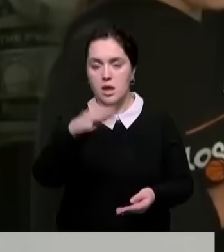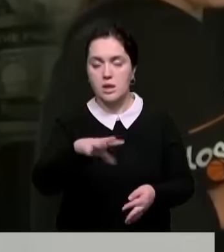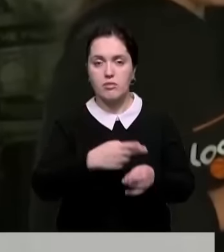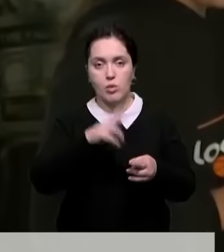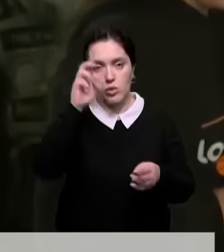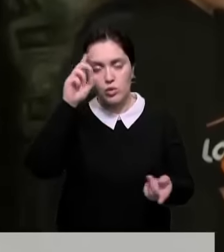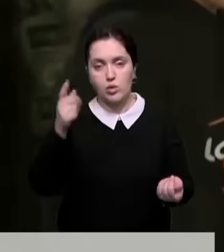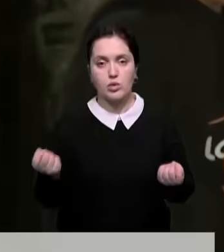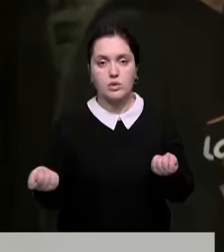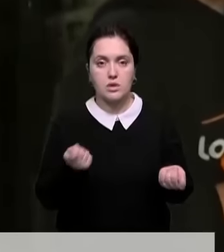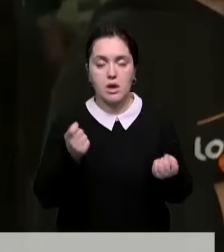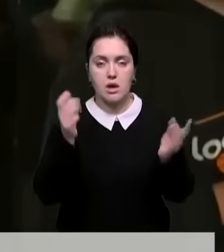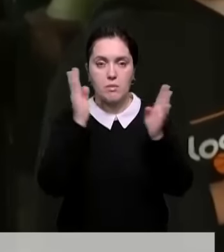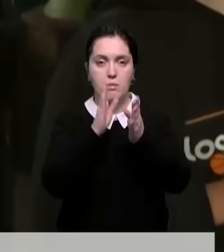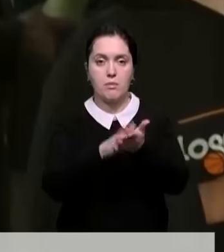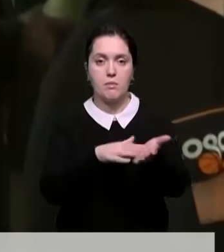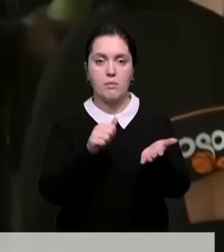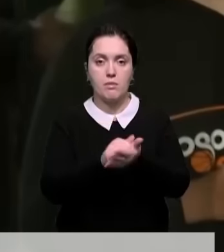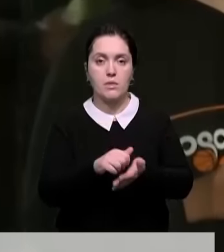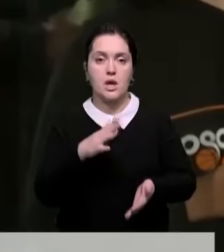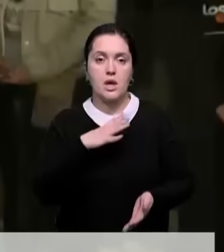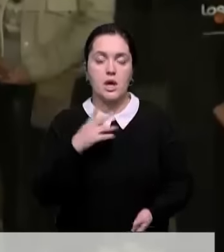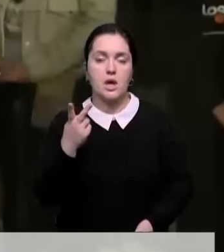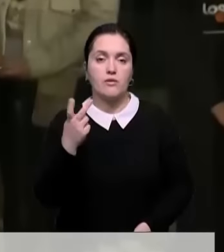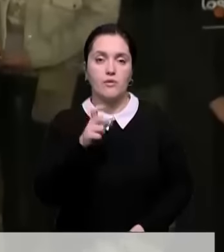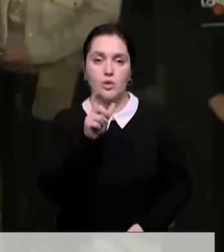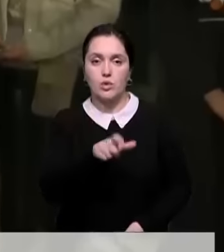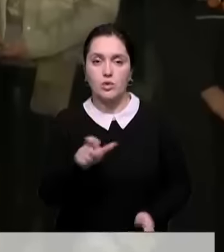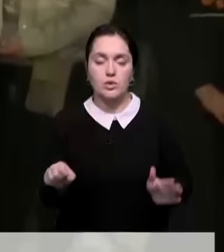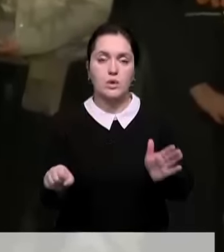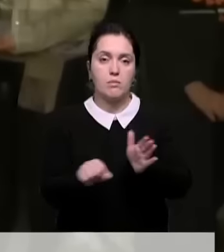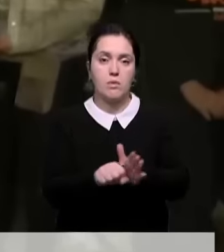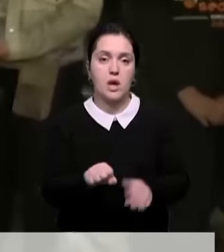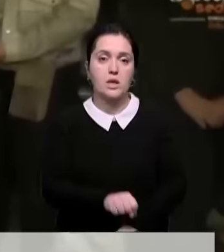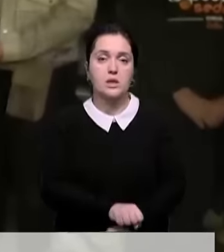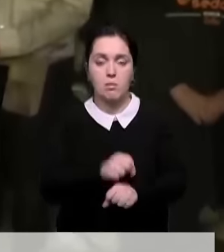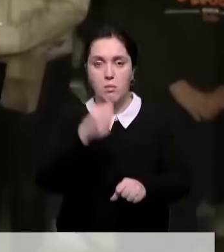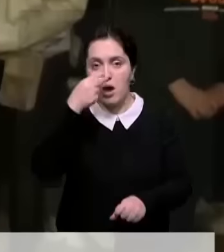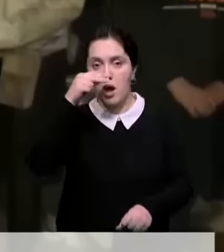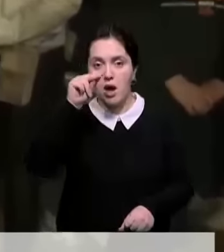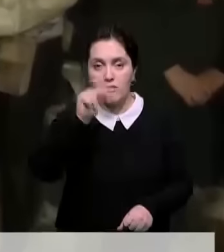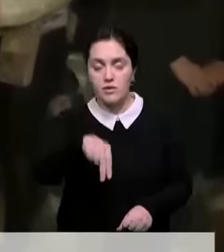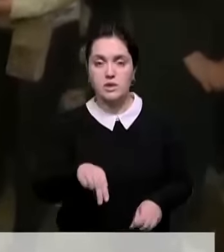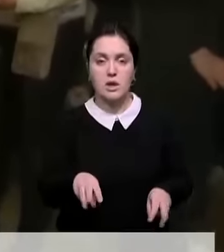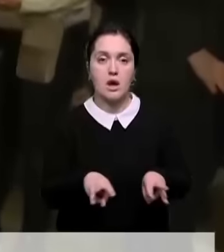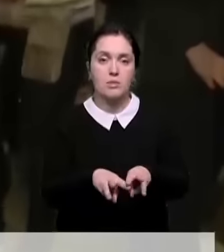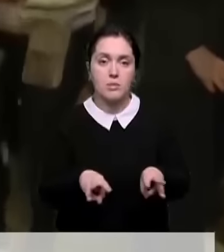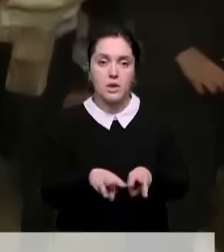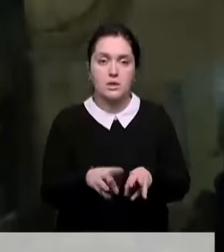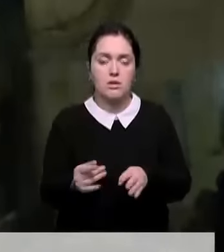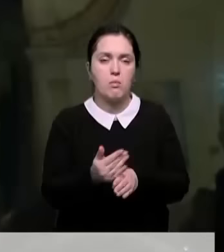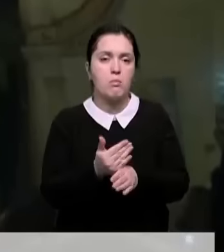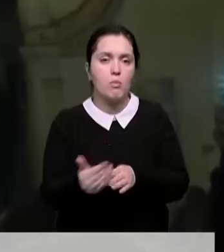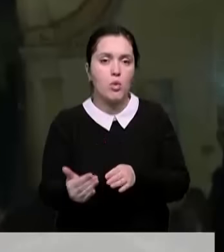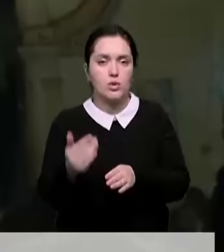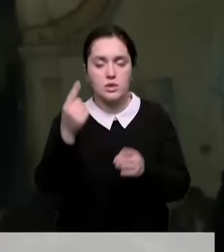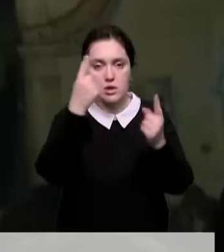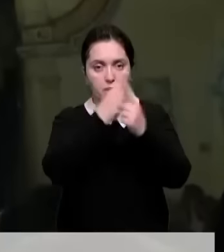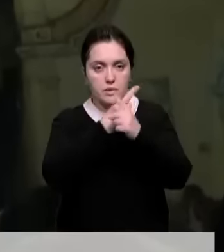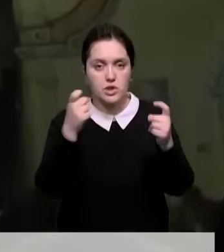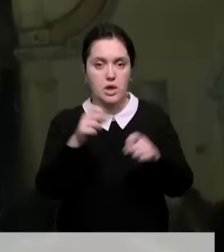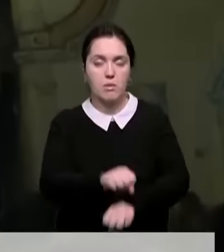остаются недовольными реакцией властей на стихийное бедствие, унесшее больше 200 жизней. Демонстранты обвиняют региональное правительство